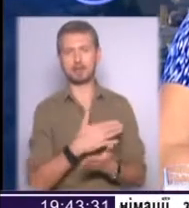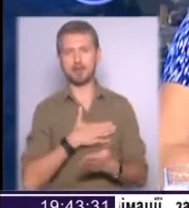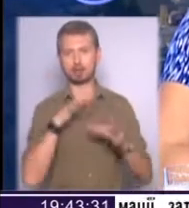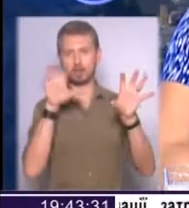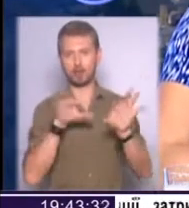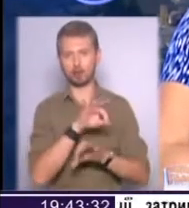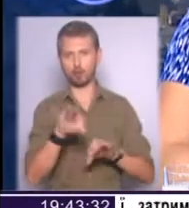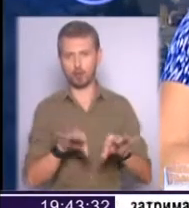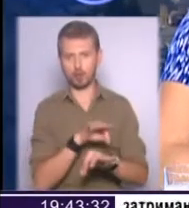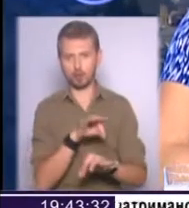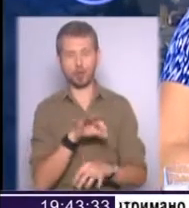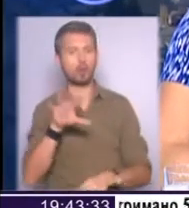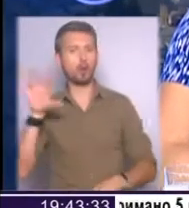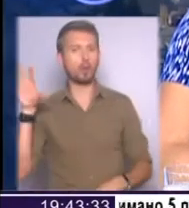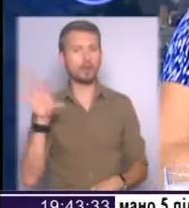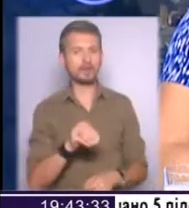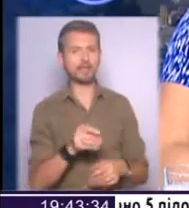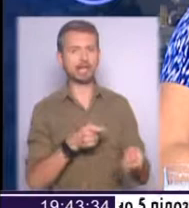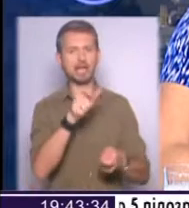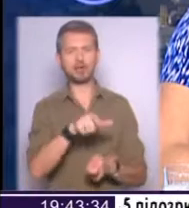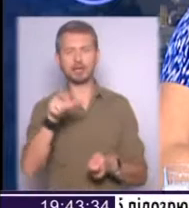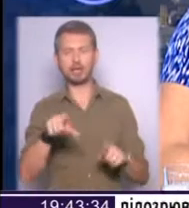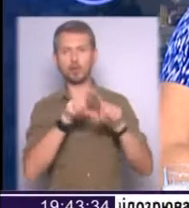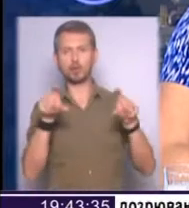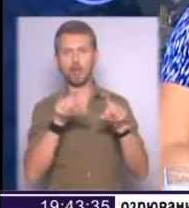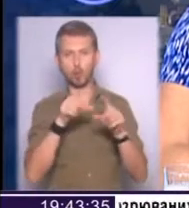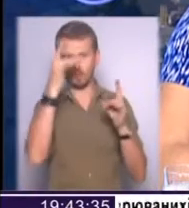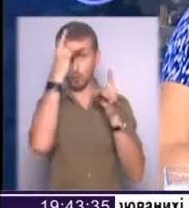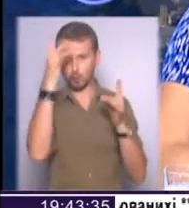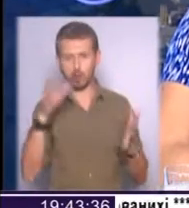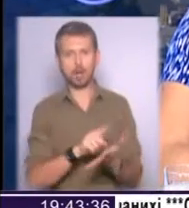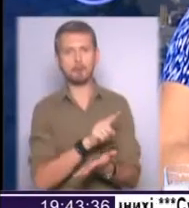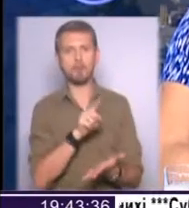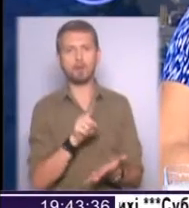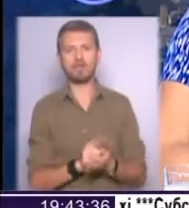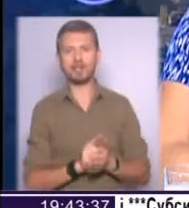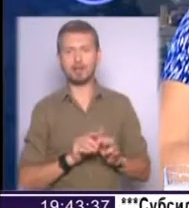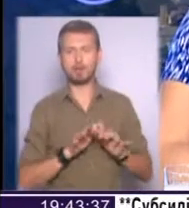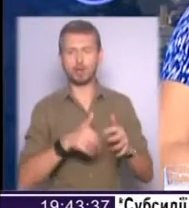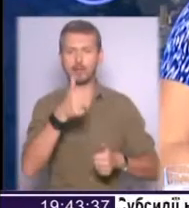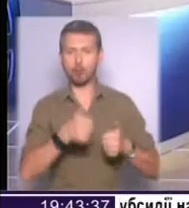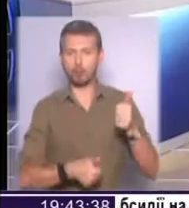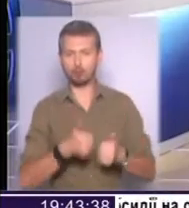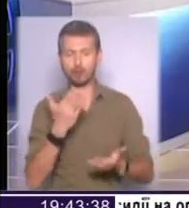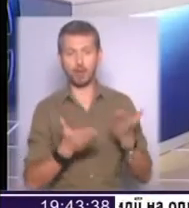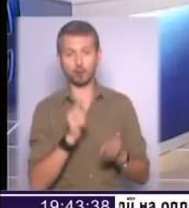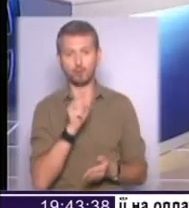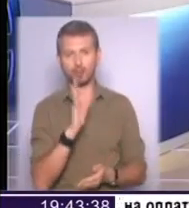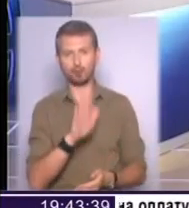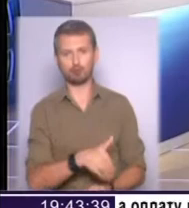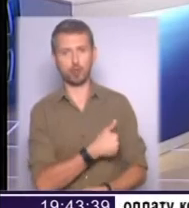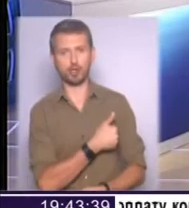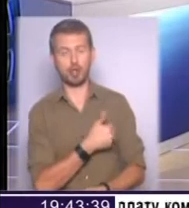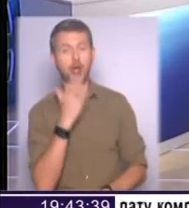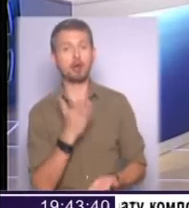законопроекту усі керівники установ культури повинні пройти конкурс, якщо вони цього будуть хотіти.